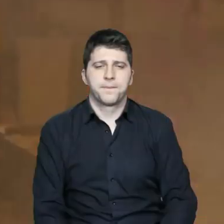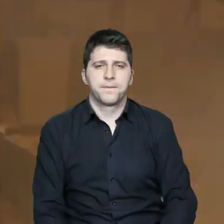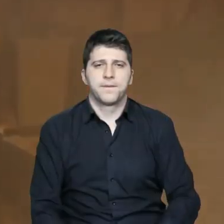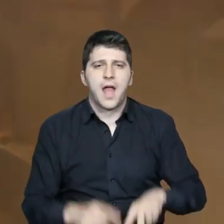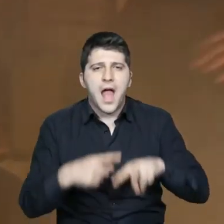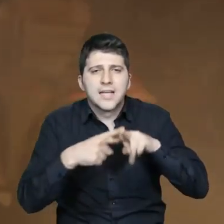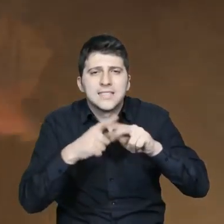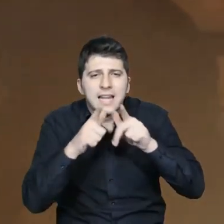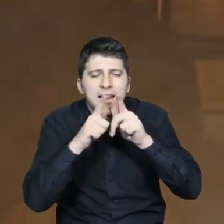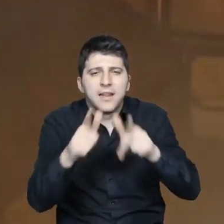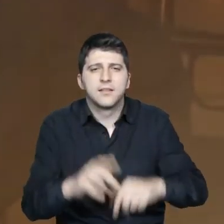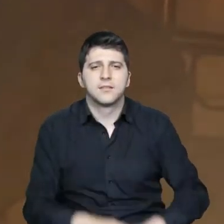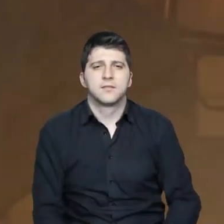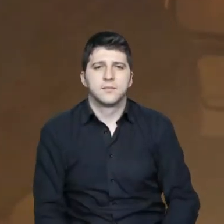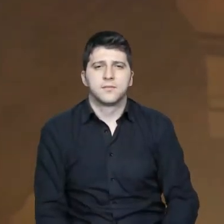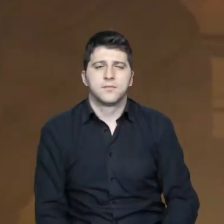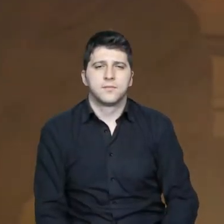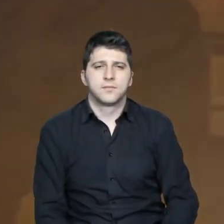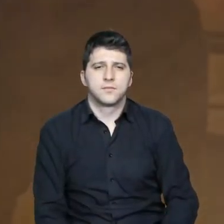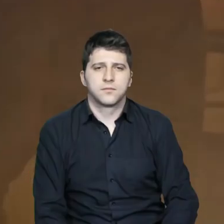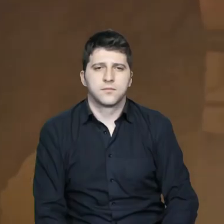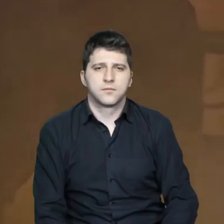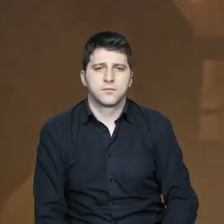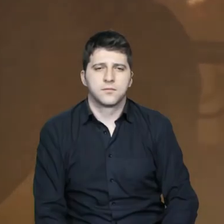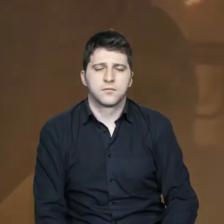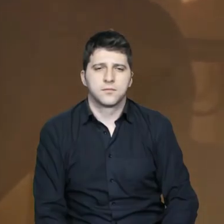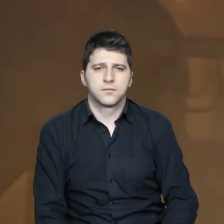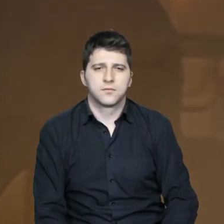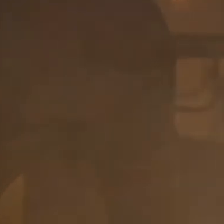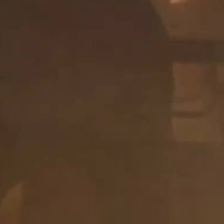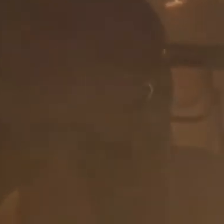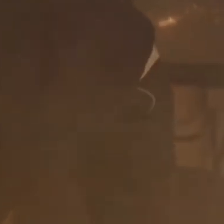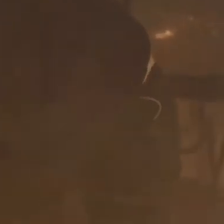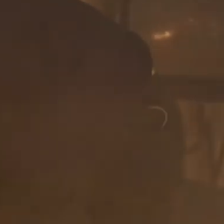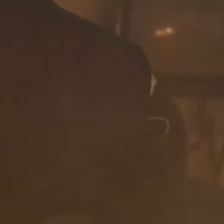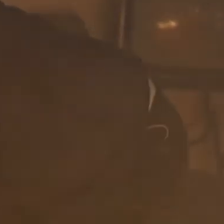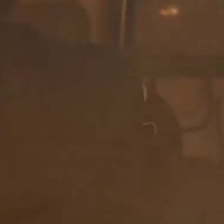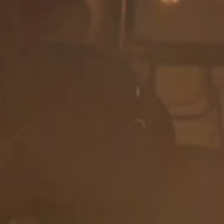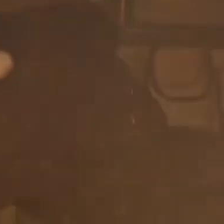Asil! Koşup Asil'in kolunu tuttu. Kendi omzuna doladı. Kaldırmaya çalışıyor.